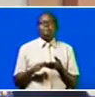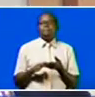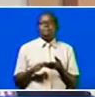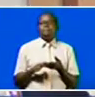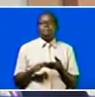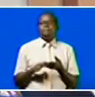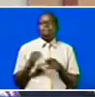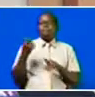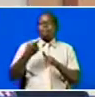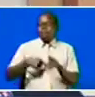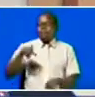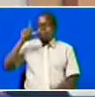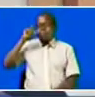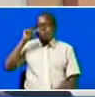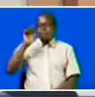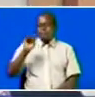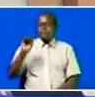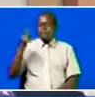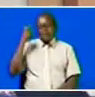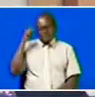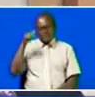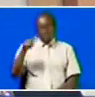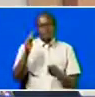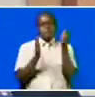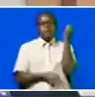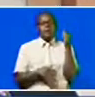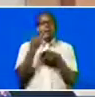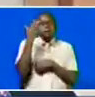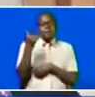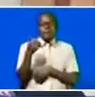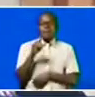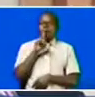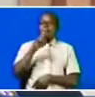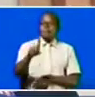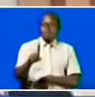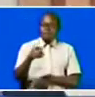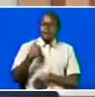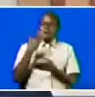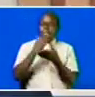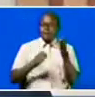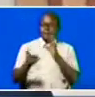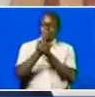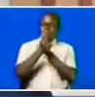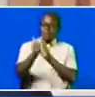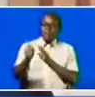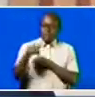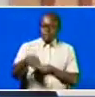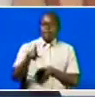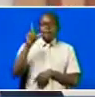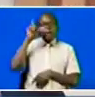was from Mombasa. You know, I think it's terrible because I'm sure here we have some talented player,